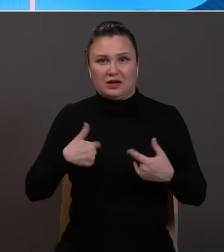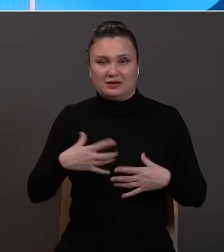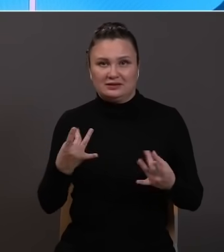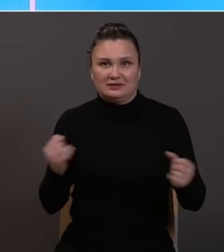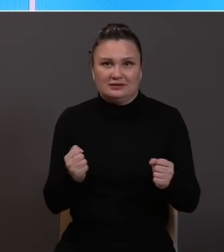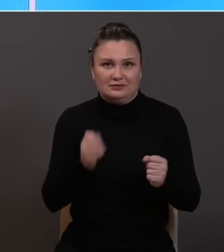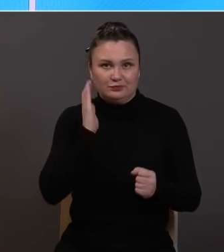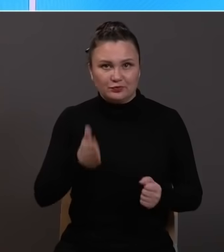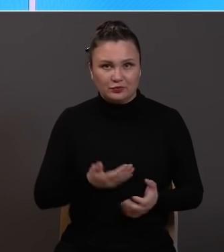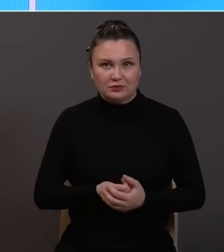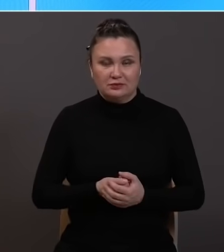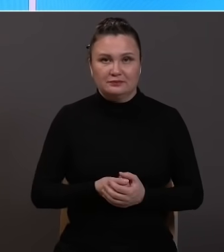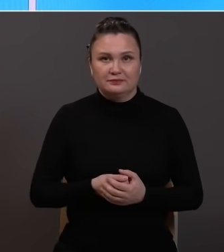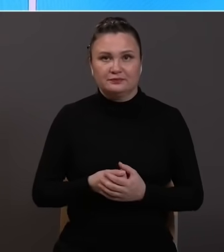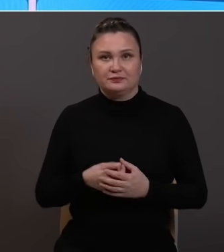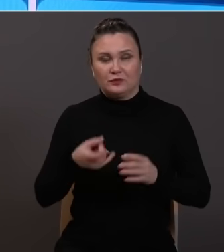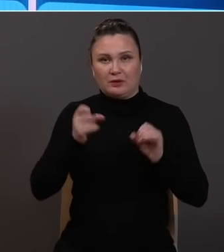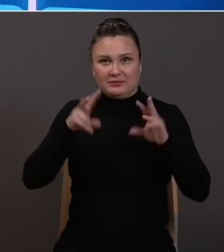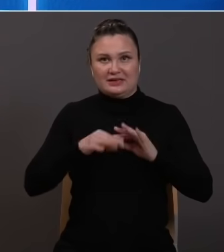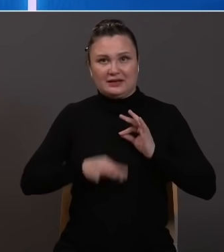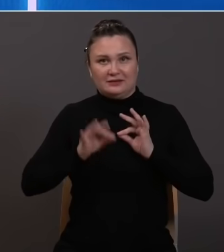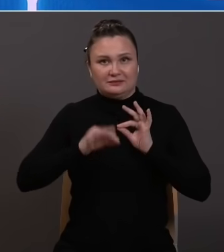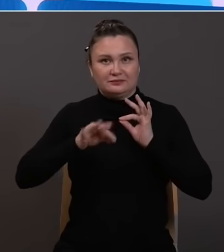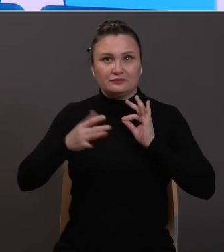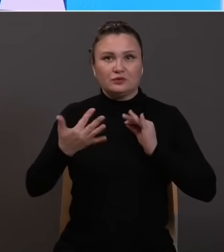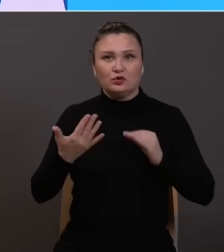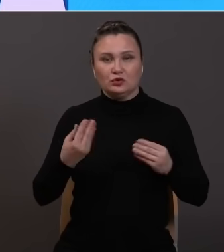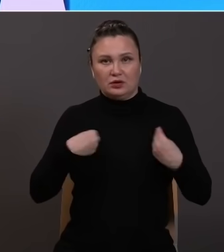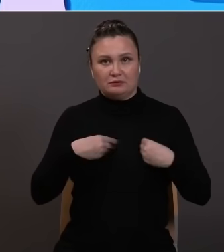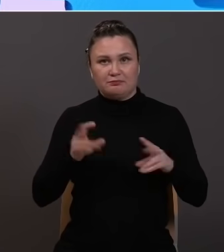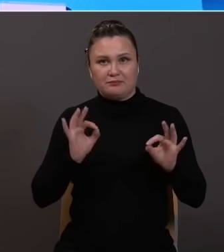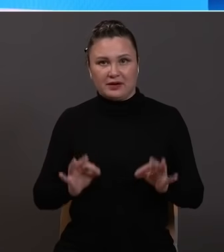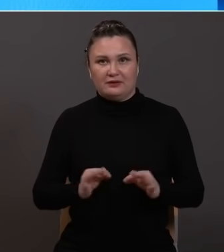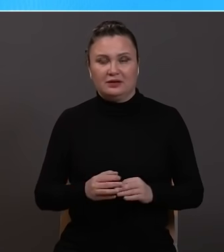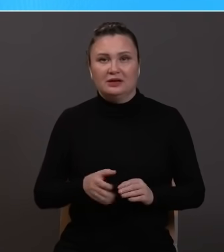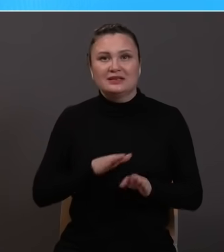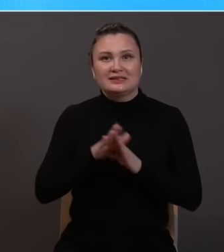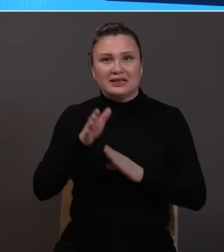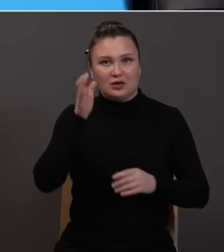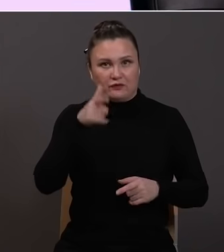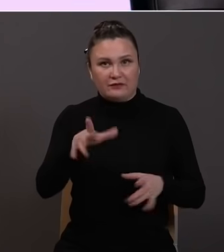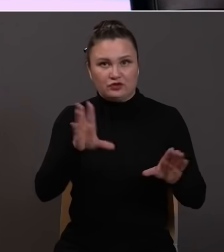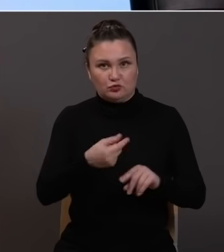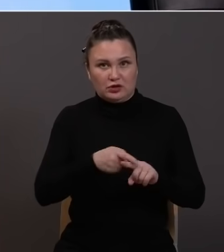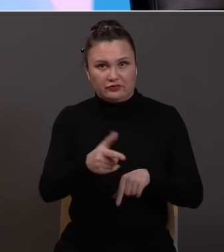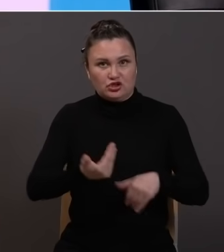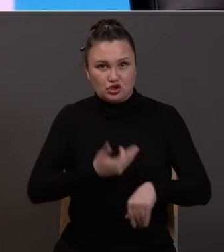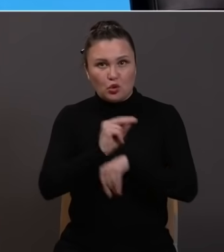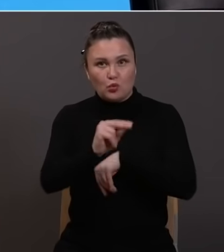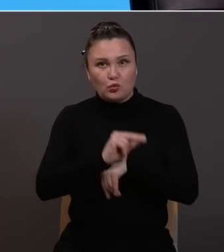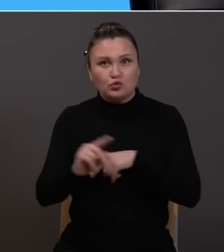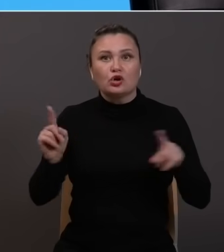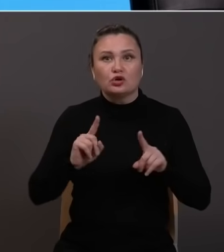там влагоотводящая, потом идет обычная термичка, потом флис, потом верхний слой, и потом еще какая-нибудь мембрана. То есть это целая наука. Вас этому всему жизнь учила, что ли, вот